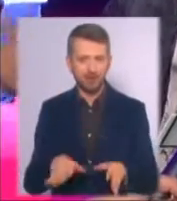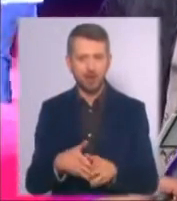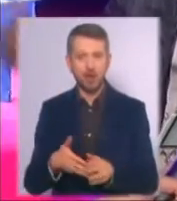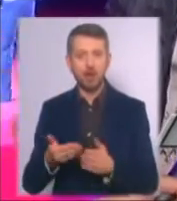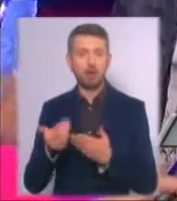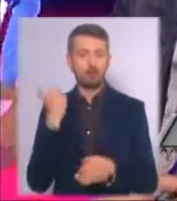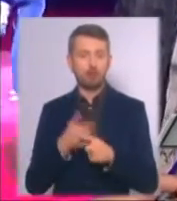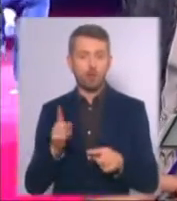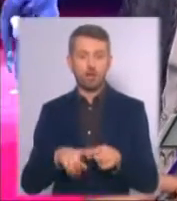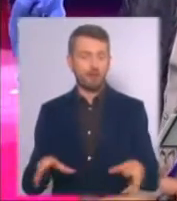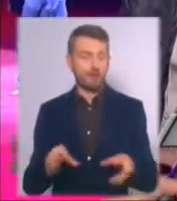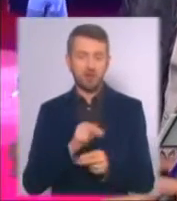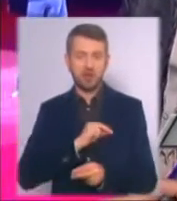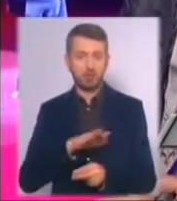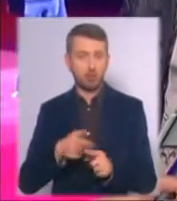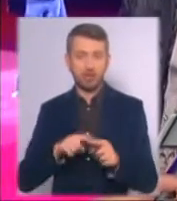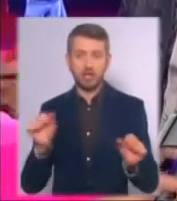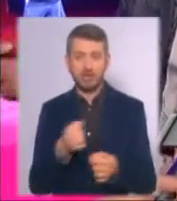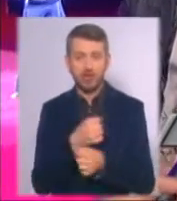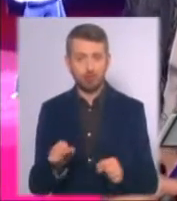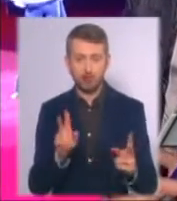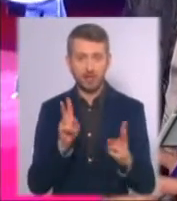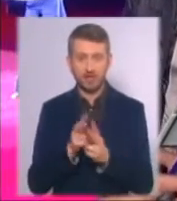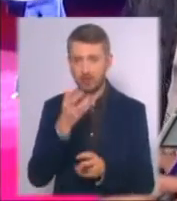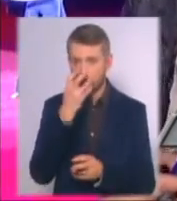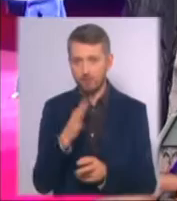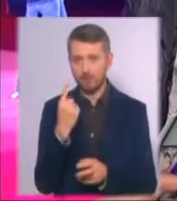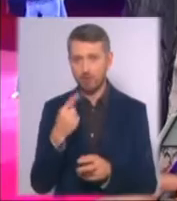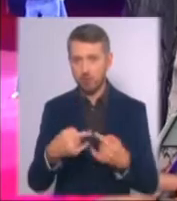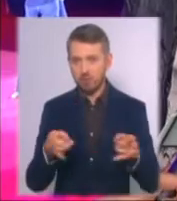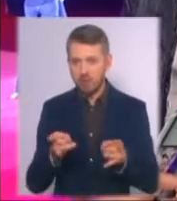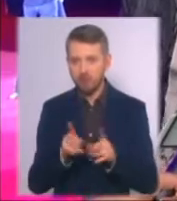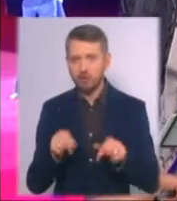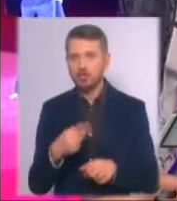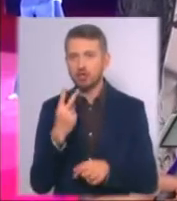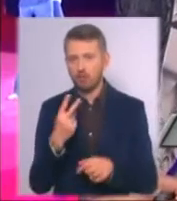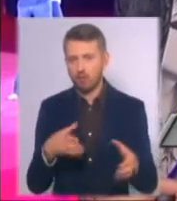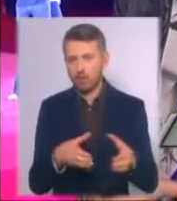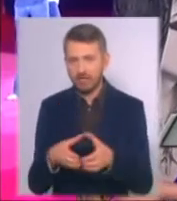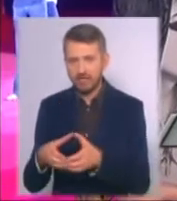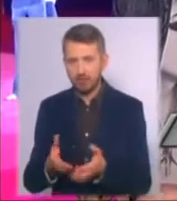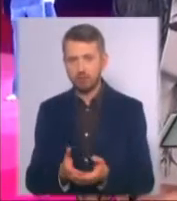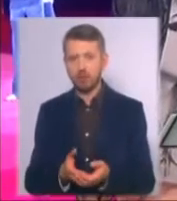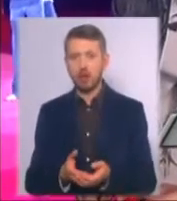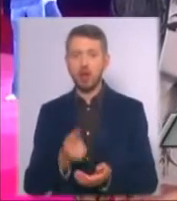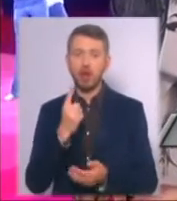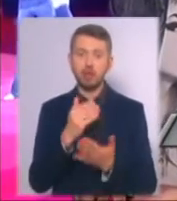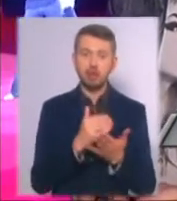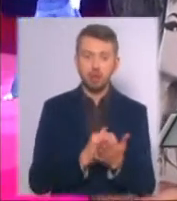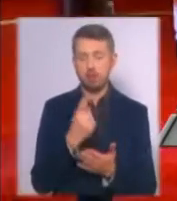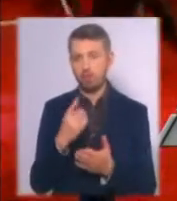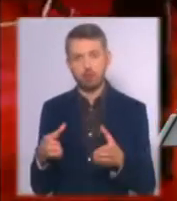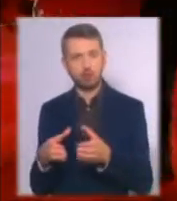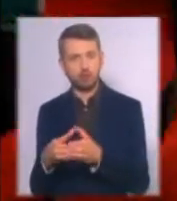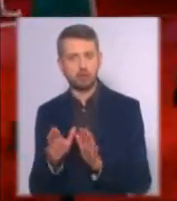не это невозможно, встретиться клоуном в одном манеже, даже двум коллективам. Обычно как? Получается, одна программа, один коллектив